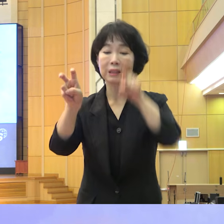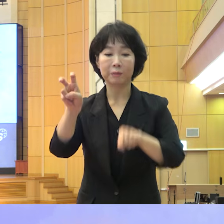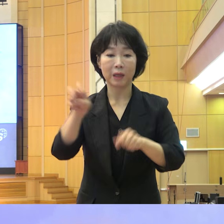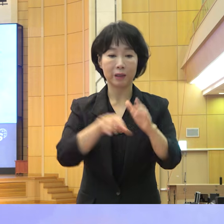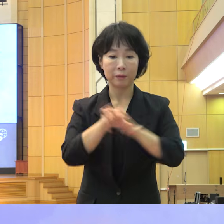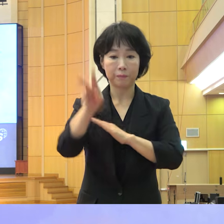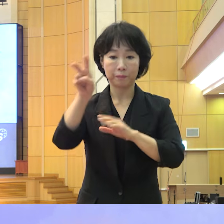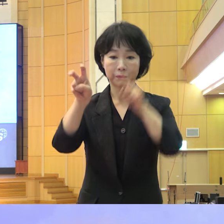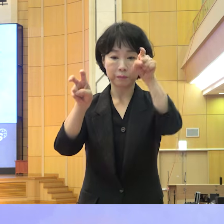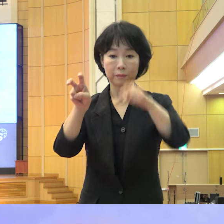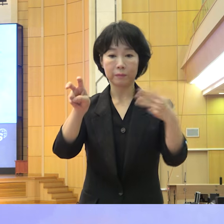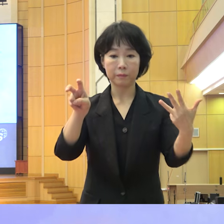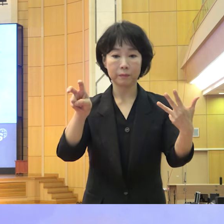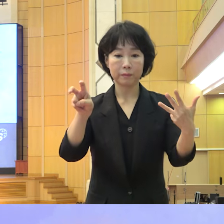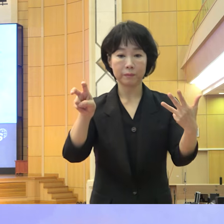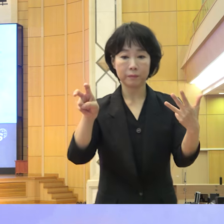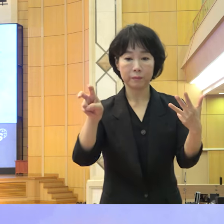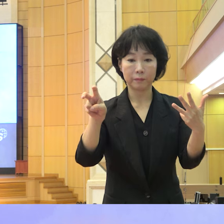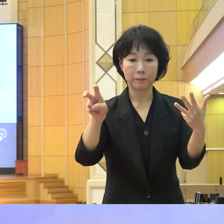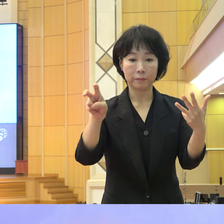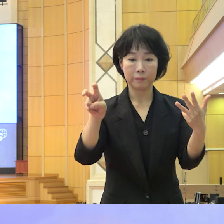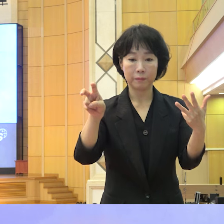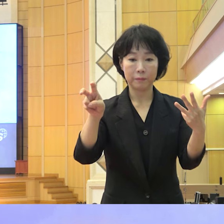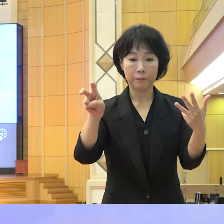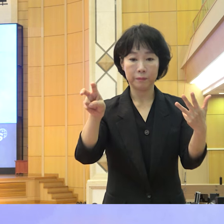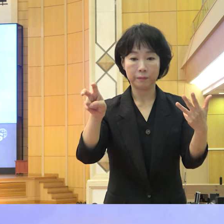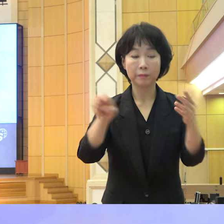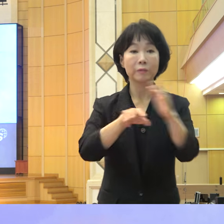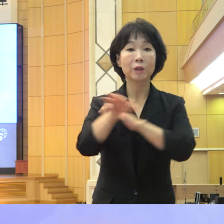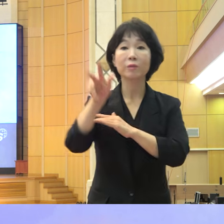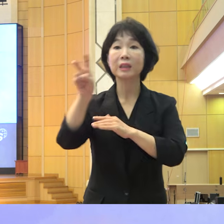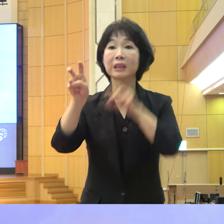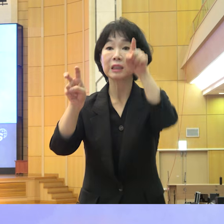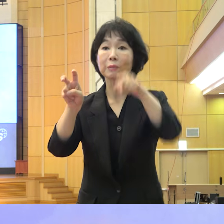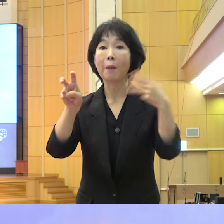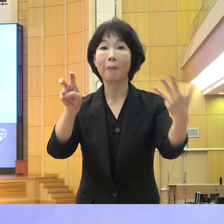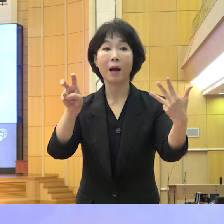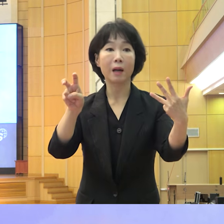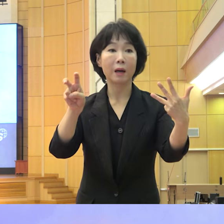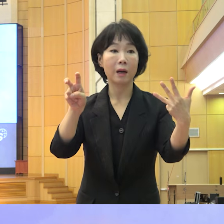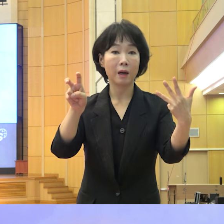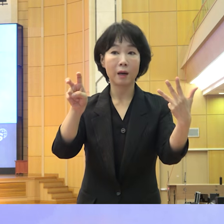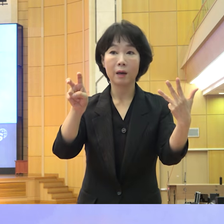출애굽기, 창세기 출애굽기 20장 8절입니다.